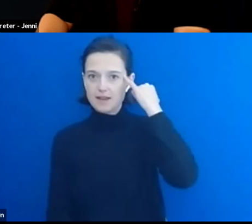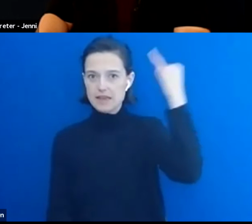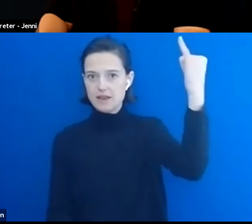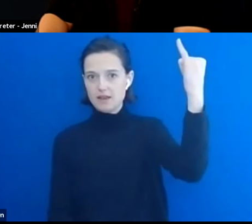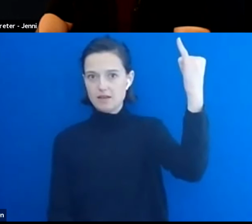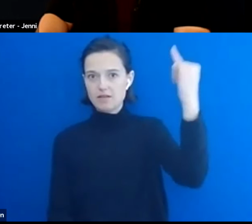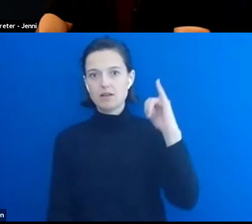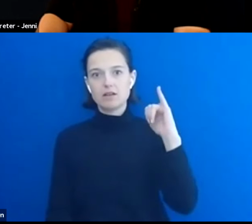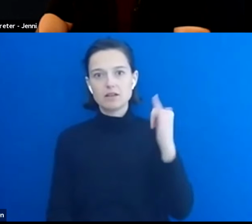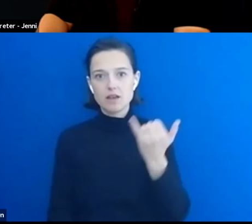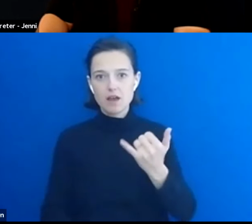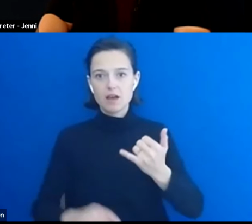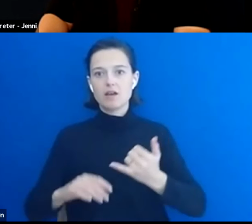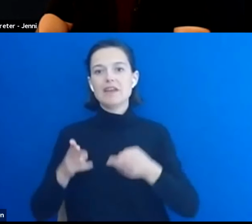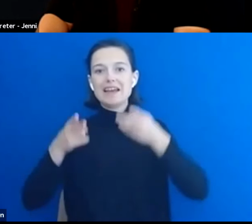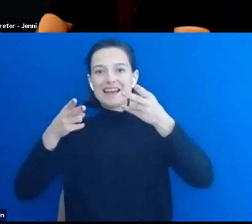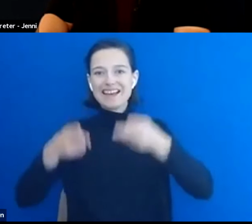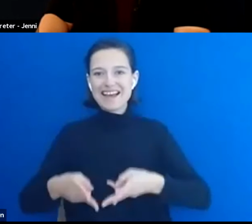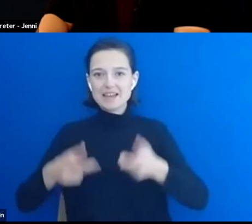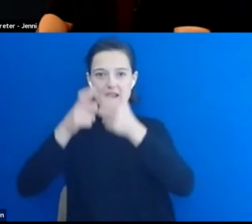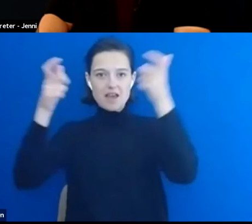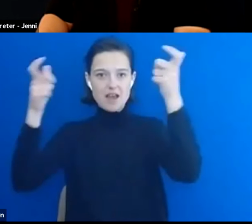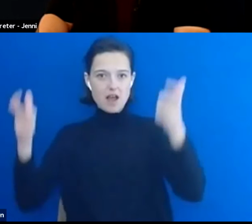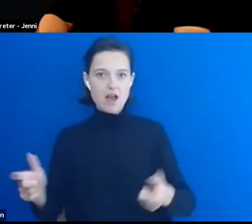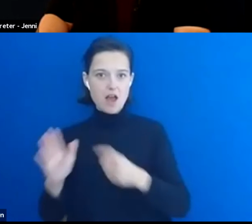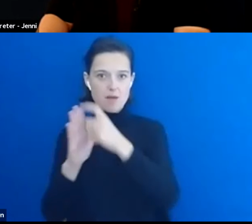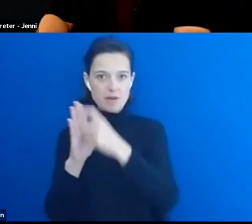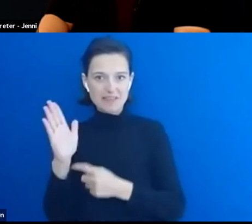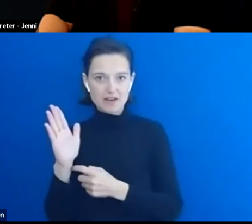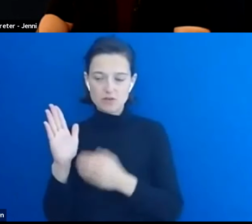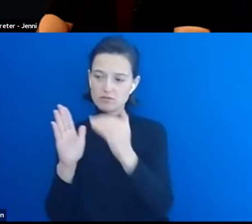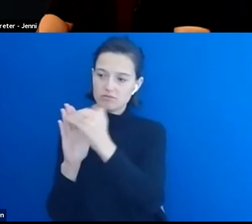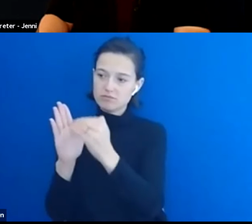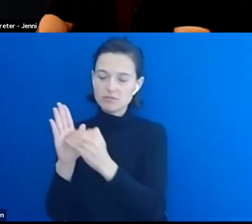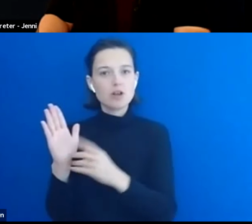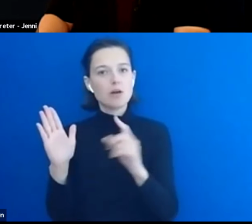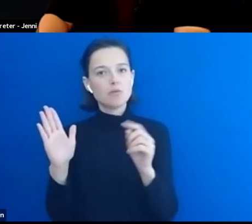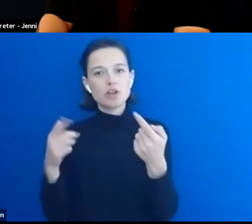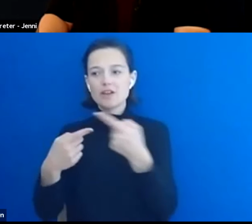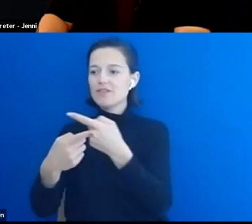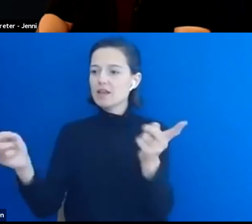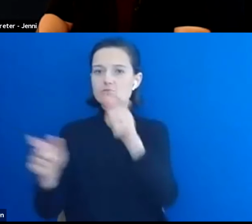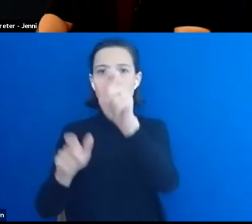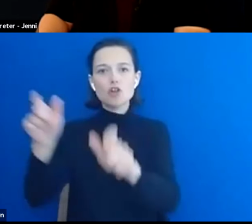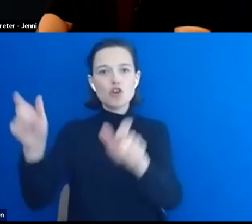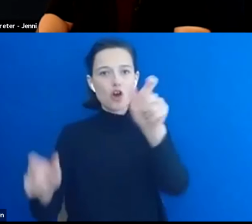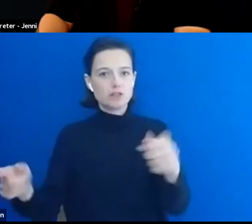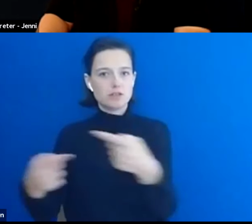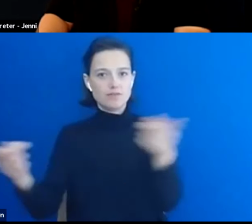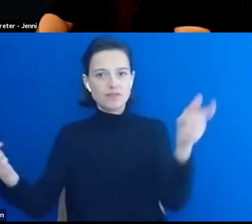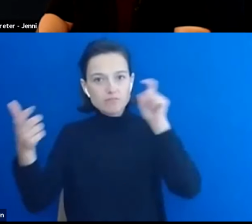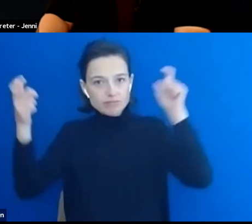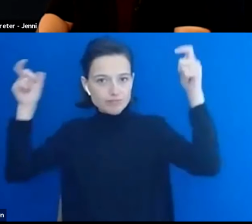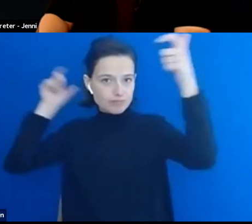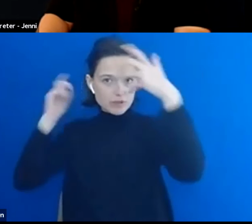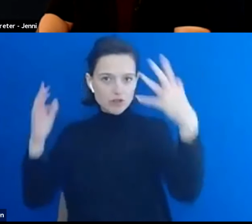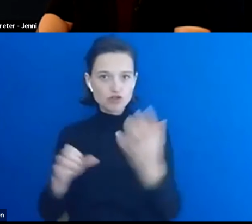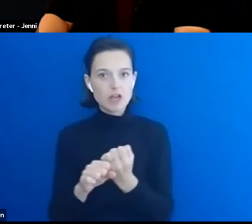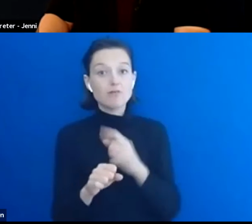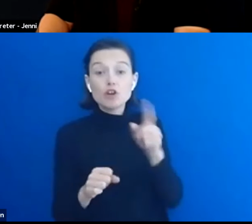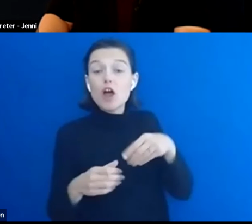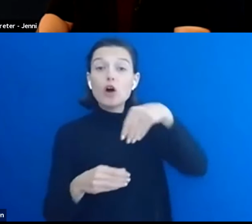diese Relevanz der rechtlichen Rahmenbedingungen, einfach um das Thema in die Köpfe zu bringen und ein bisschen inhaltlicher einen Fokus drauf